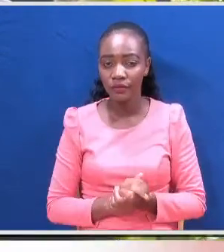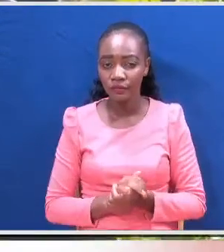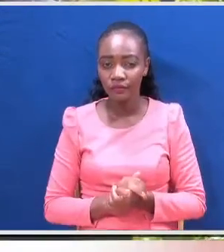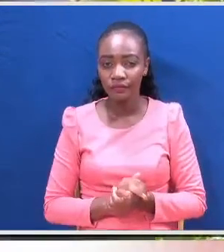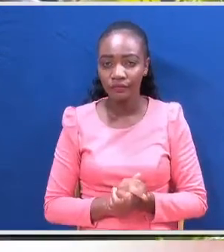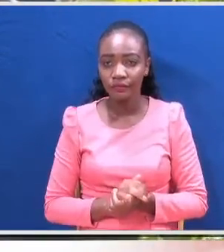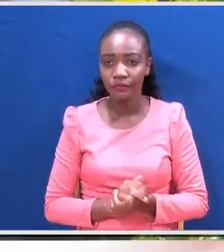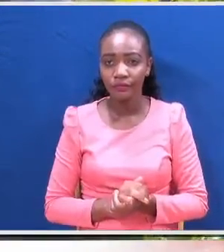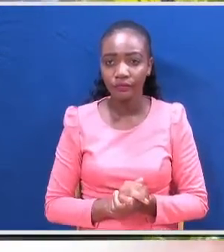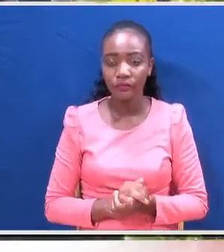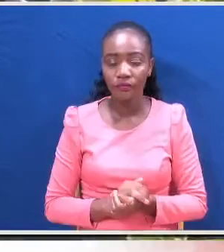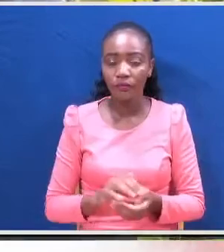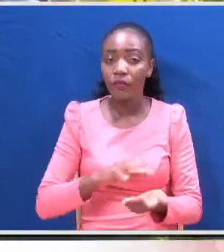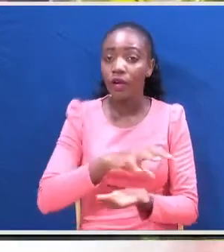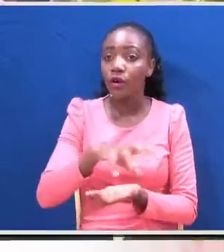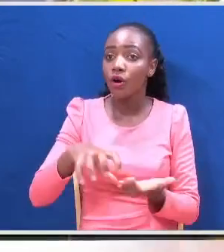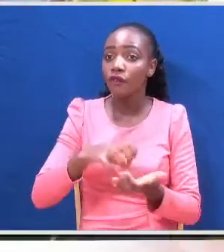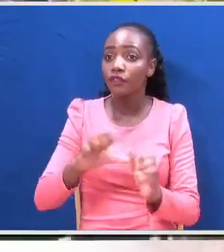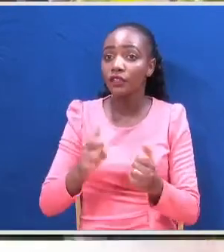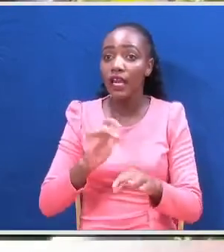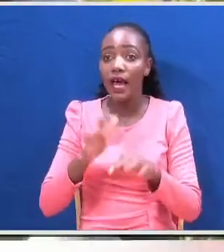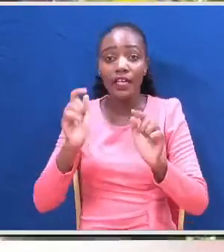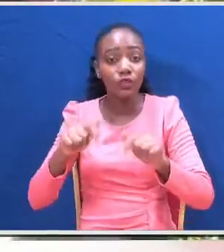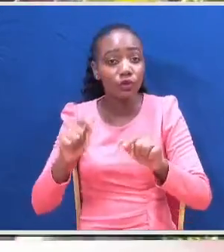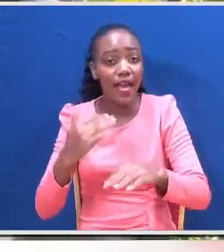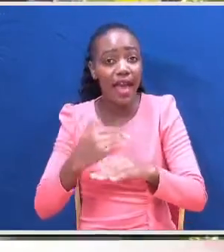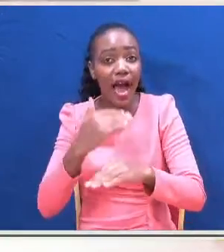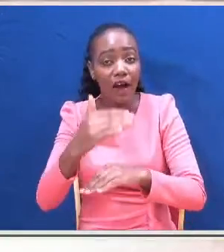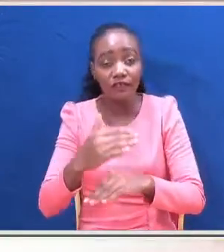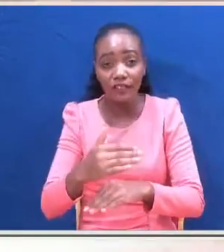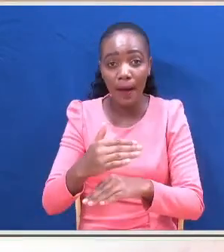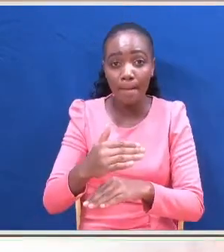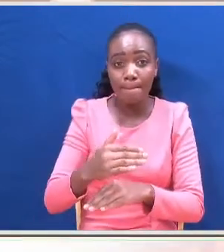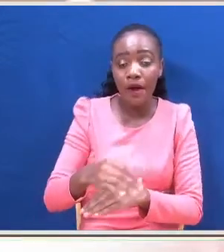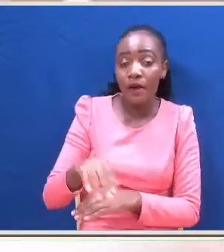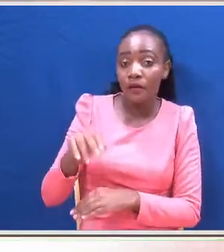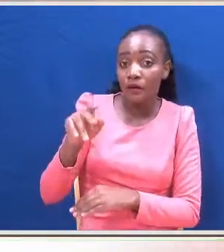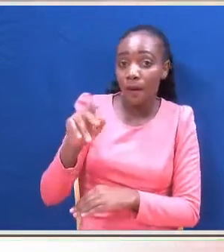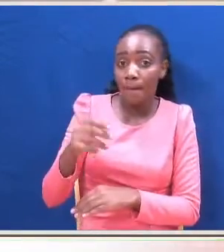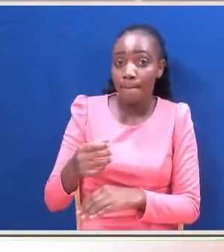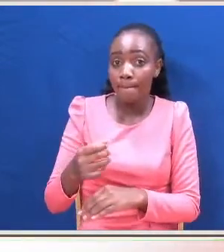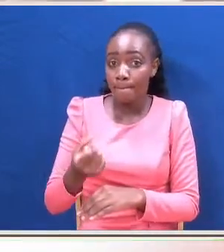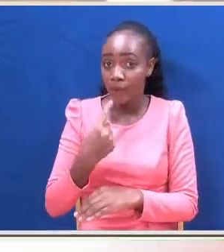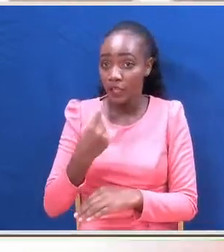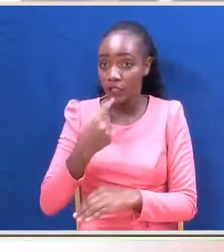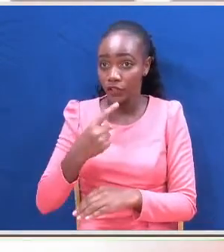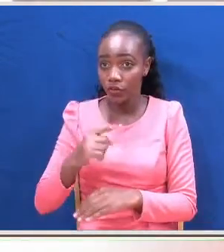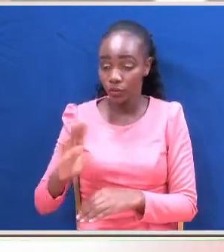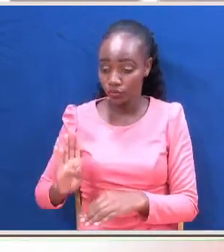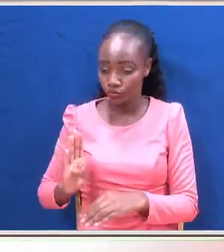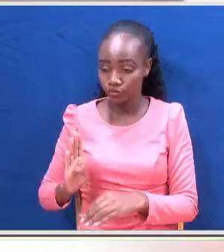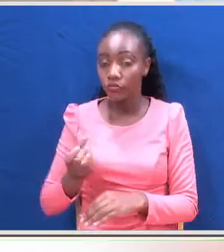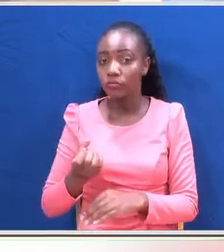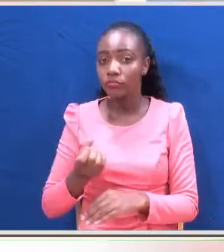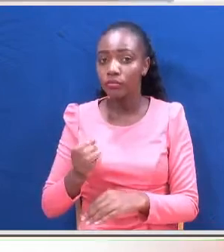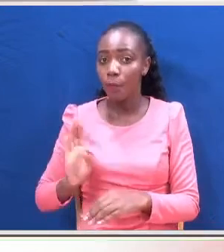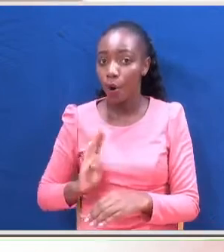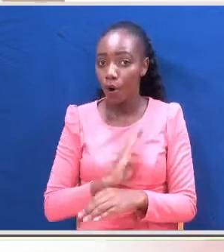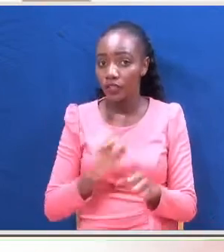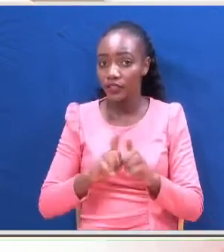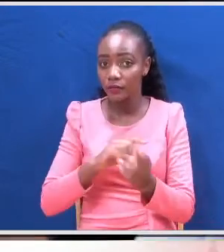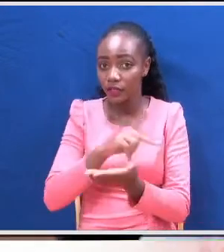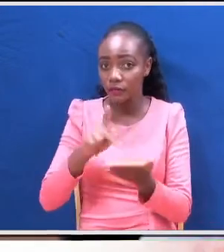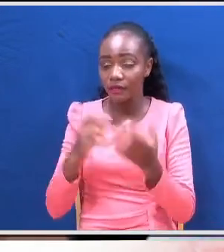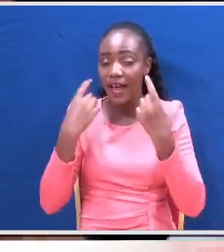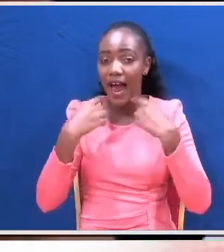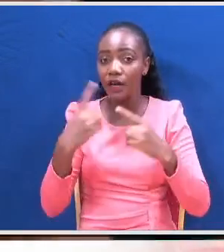Kizaazaa kilizuka mapema hii leo baada ya bodi ya dawa na sumu nchini kutangaza mtu mmoja kufariki katika kaunti ya Uasin